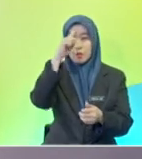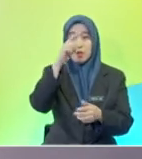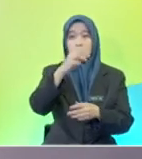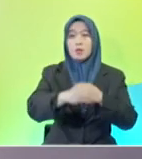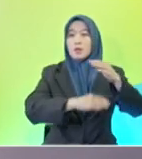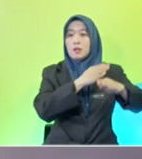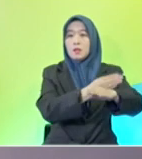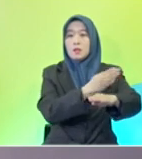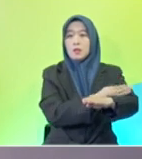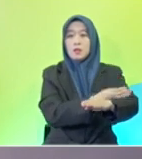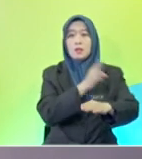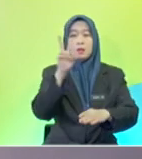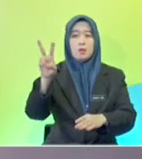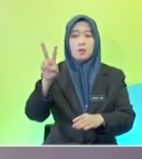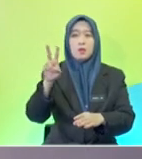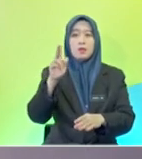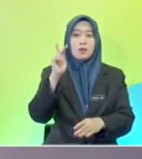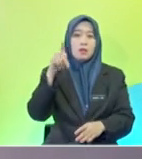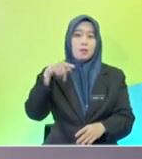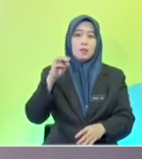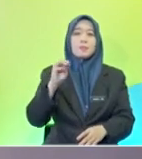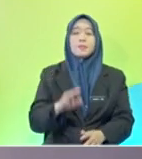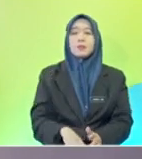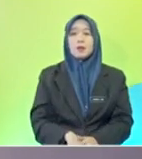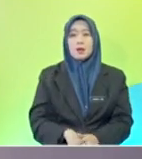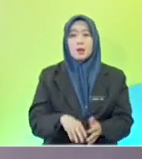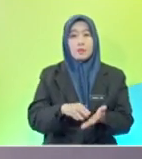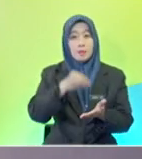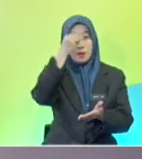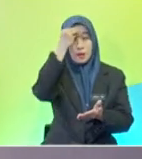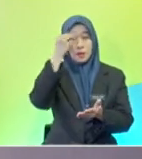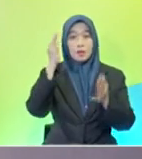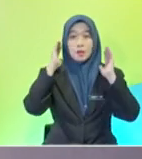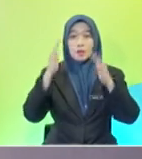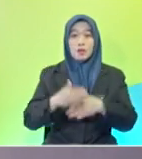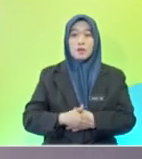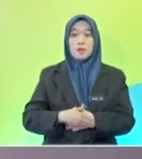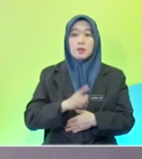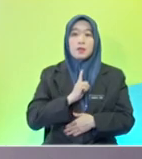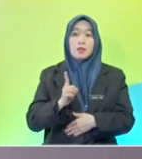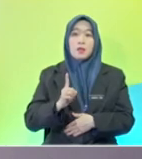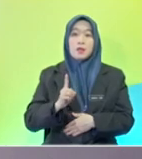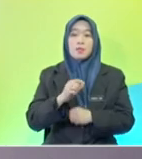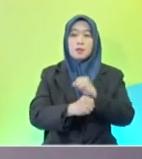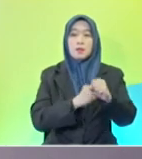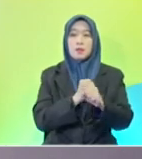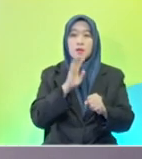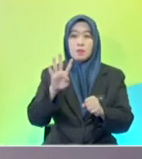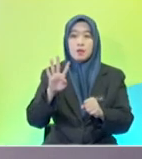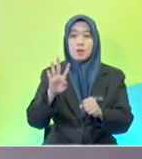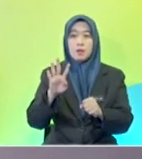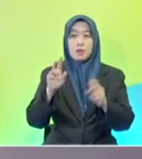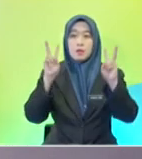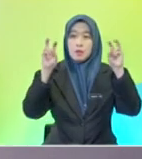TV KPM. Hari ini, kita nak belajar mata pelajaran pendidikan Islam untuk tahun 4 dengan topik kita tanda wakaf.